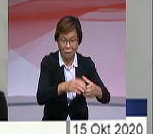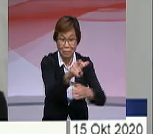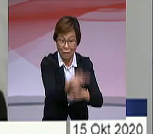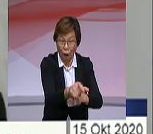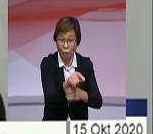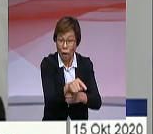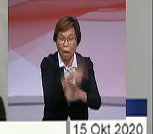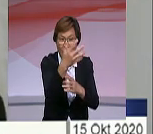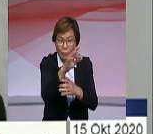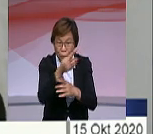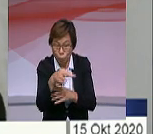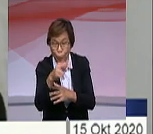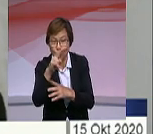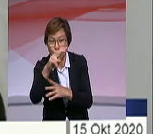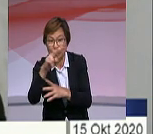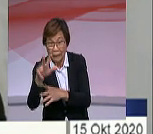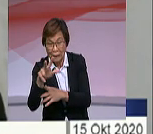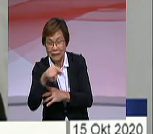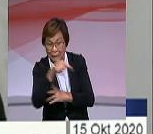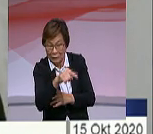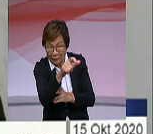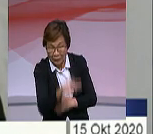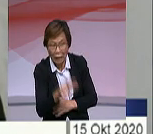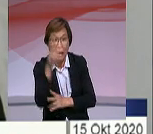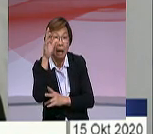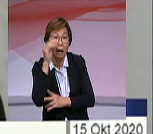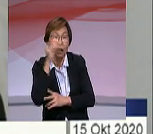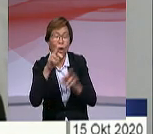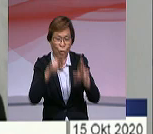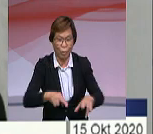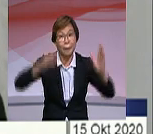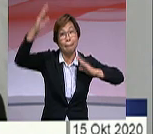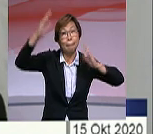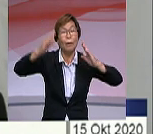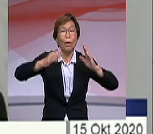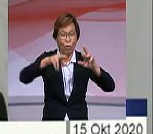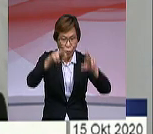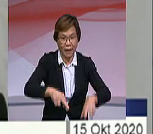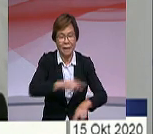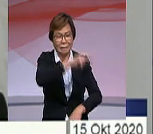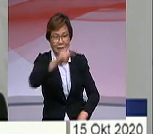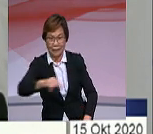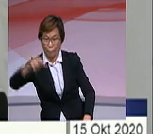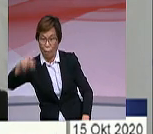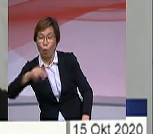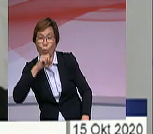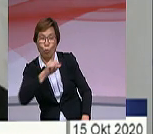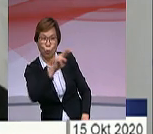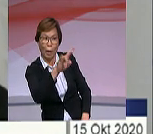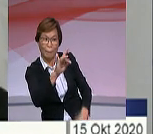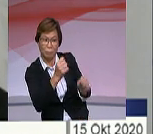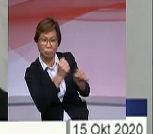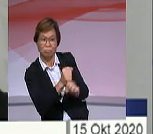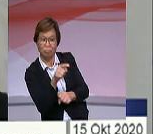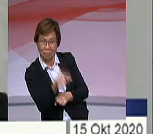iaitu kes 15,023 adalah lelaki warga negara Nepal berusia 28 tahun